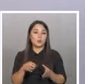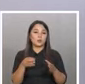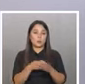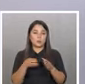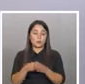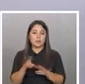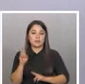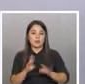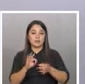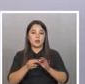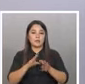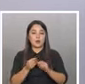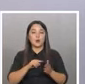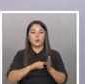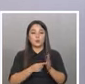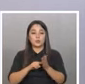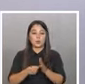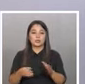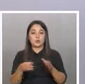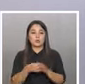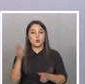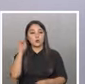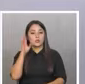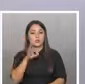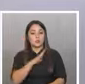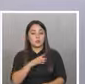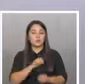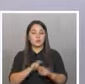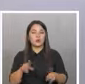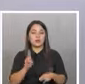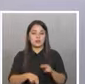тәсілдері арқылы көбейткіштерге жіктеуді үйрендіңіздер. Сабақ аяқталды, сау болыңыздар.